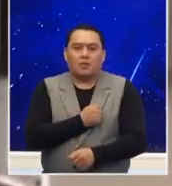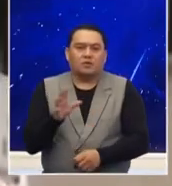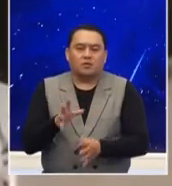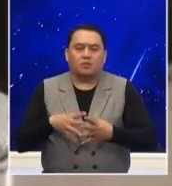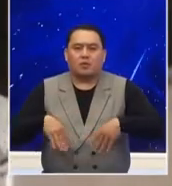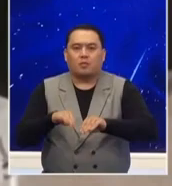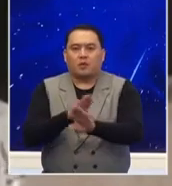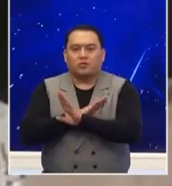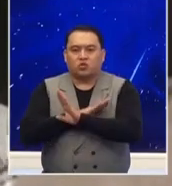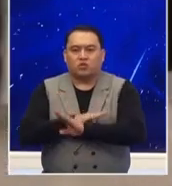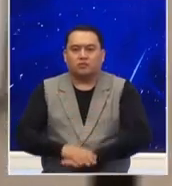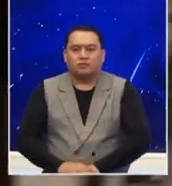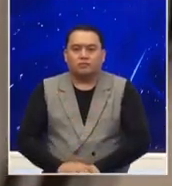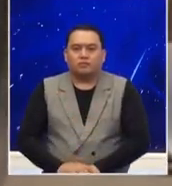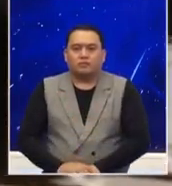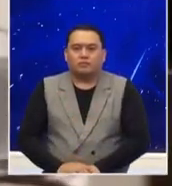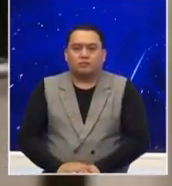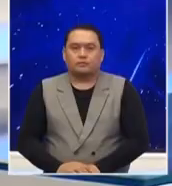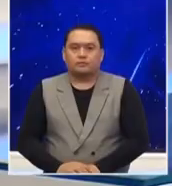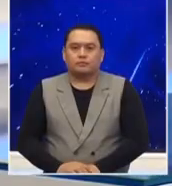семьям погибших.